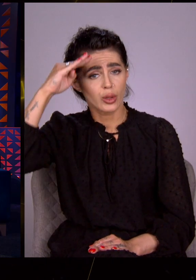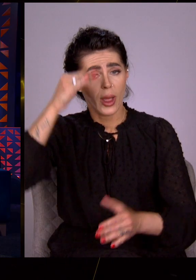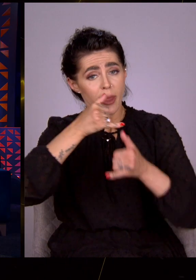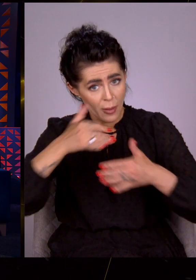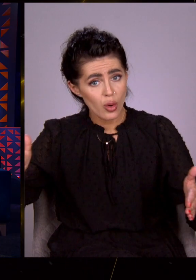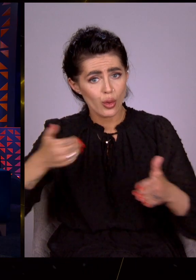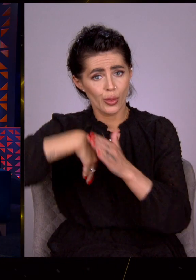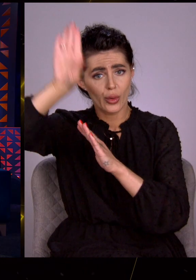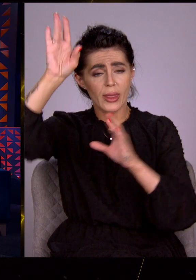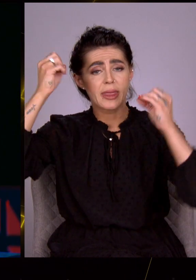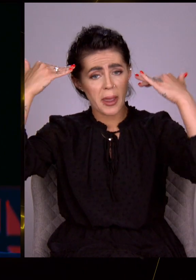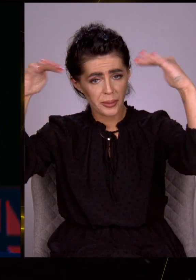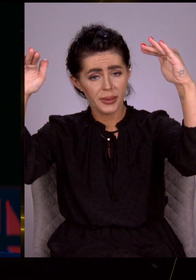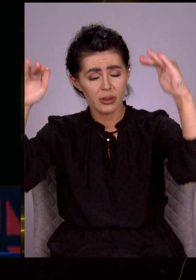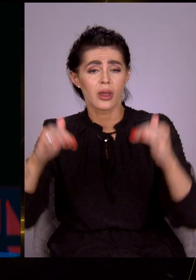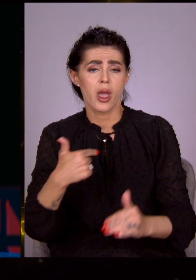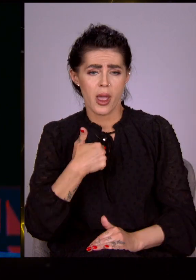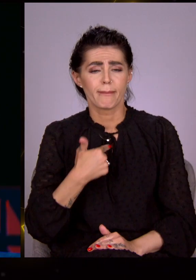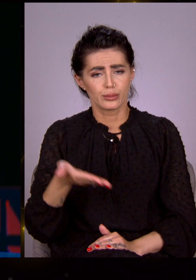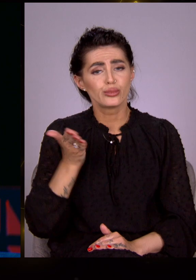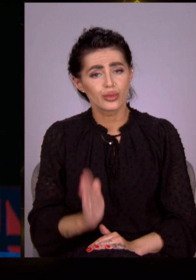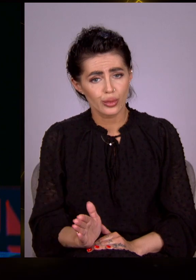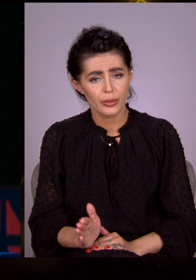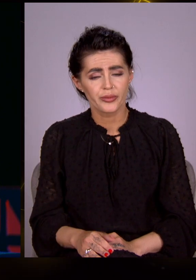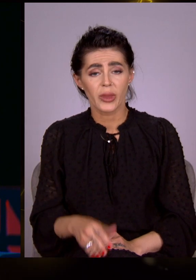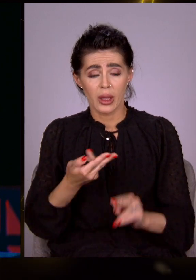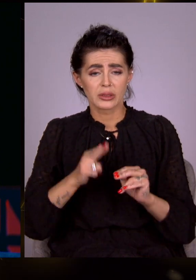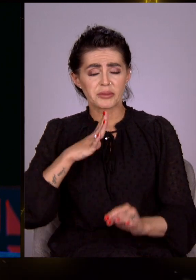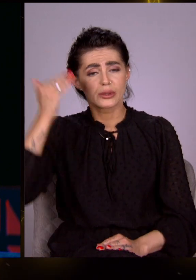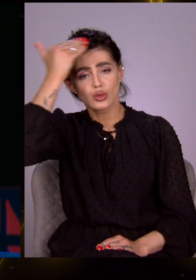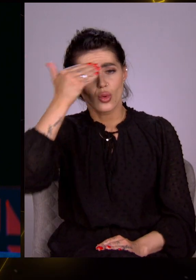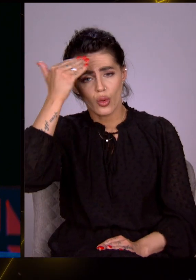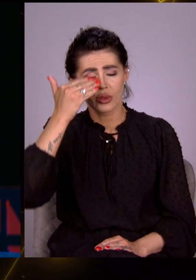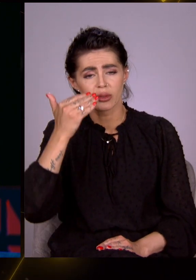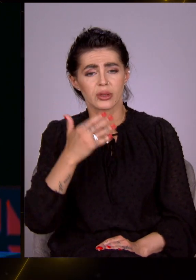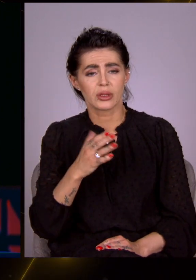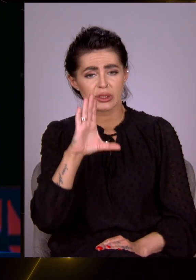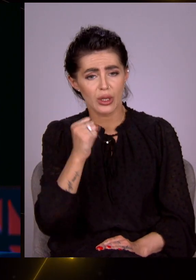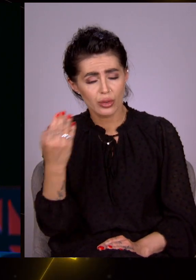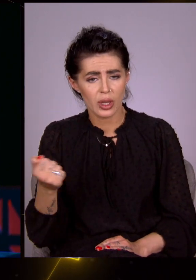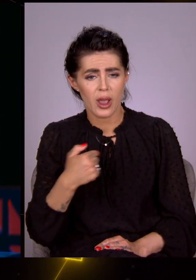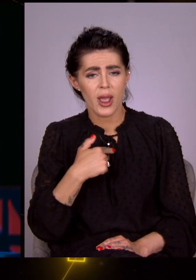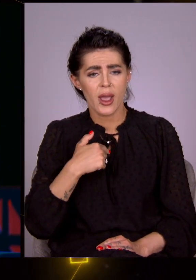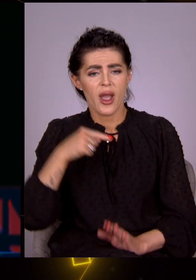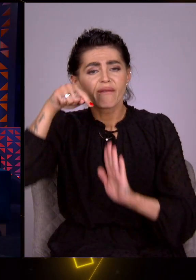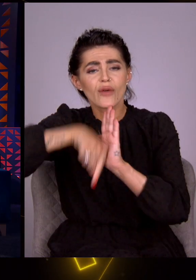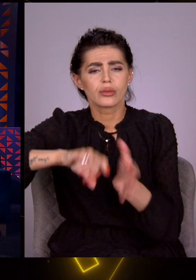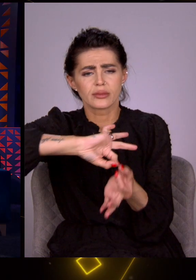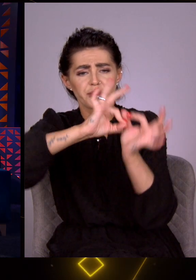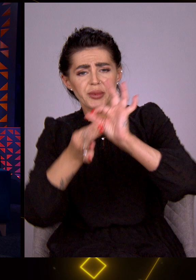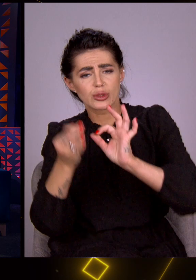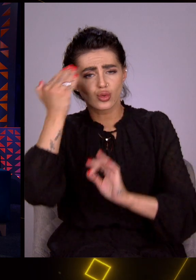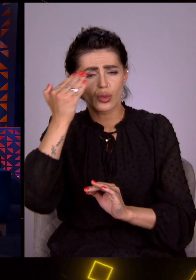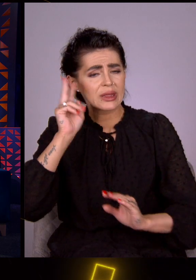на небі, але я буду. Їй приснився Саша. Чесно, я не знаю цей сон, вона мені цього не розповідає.